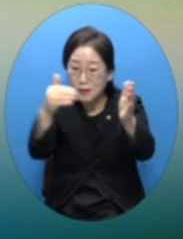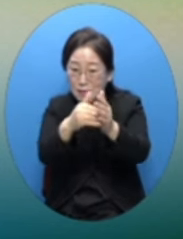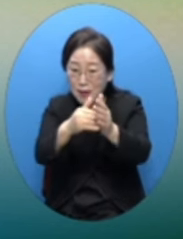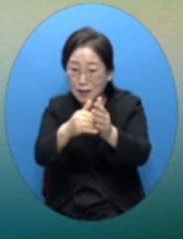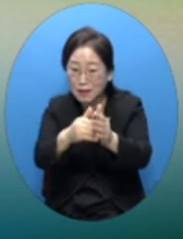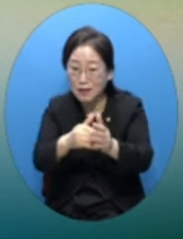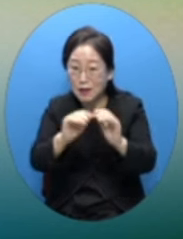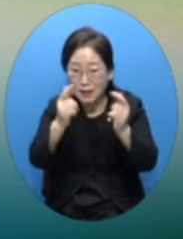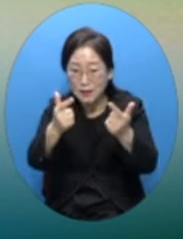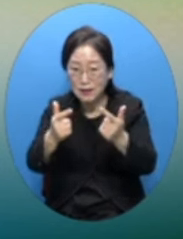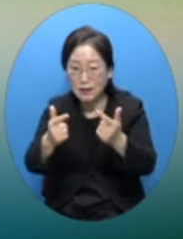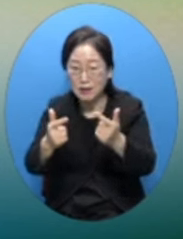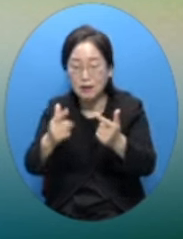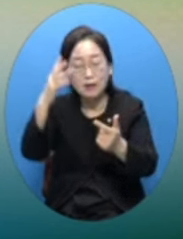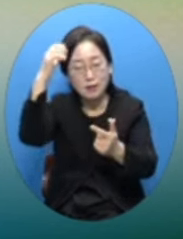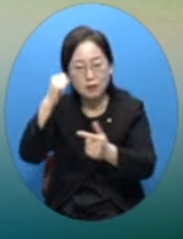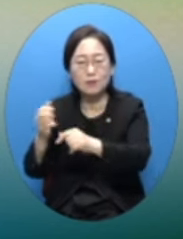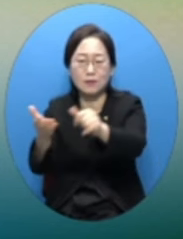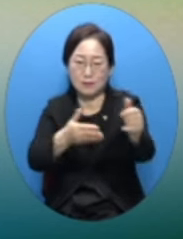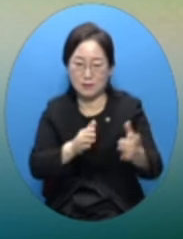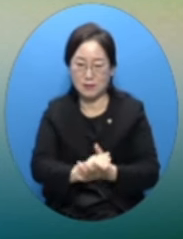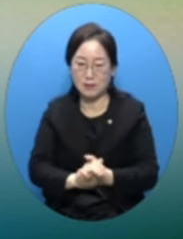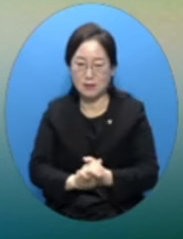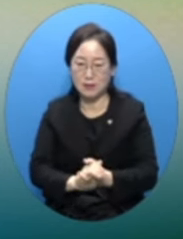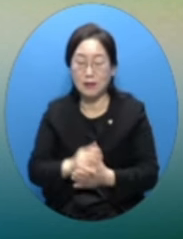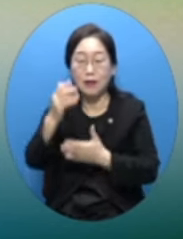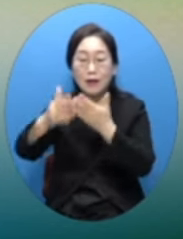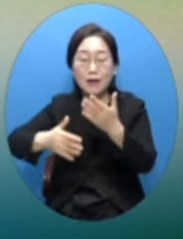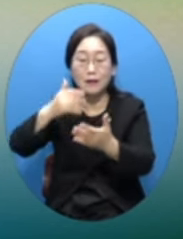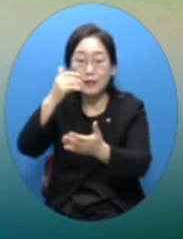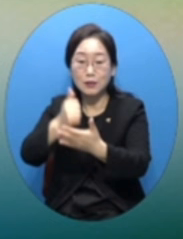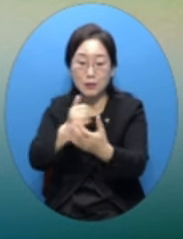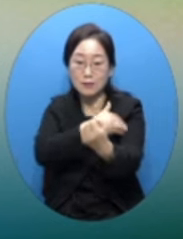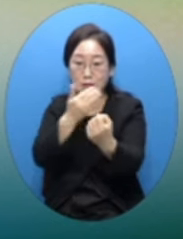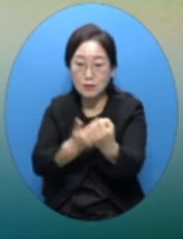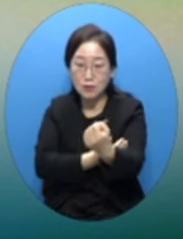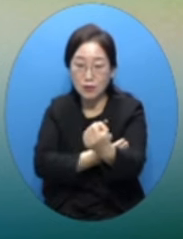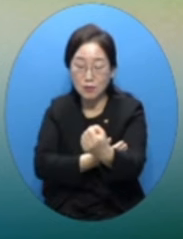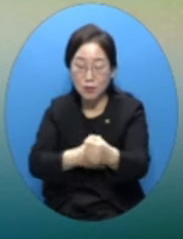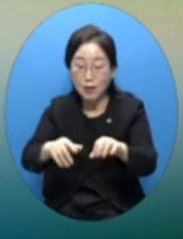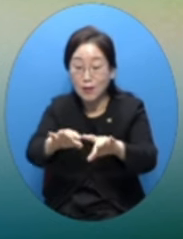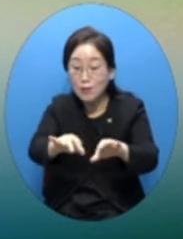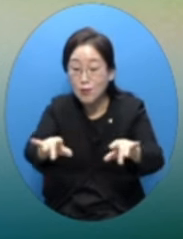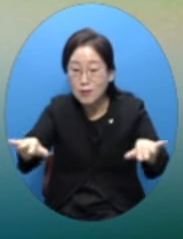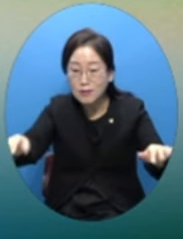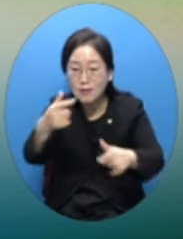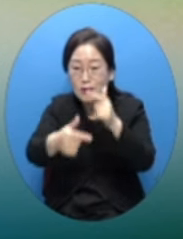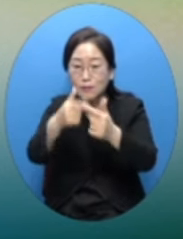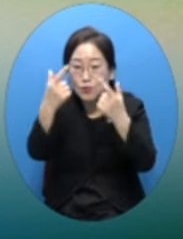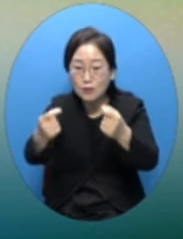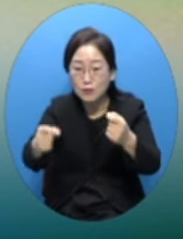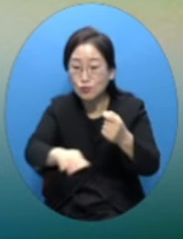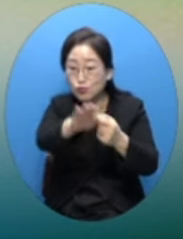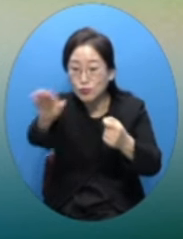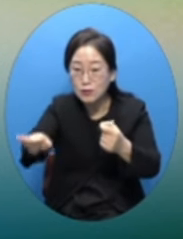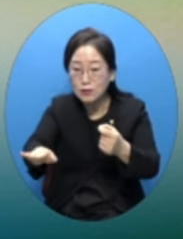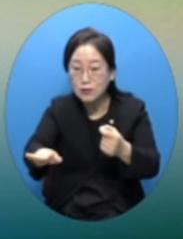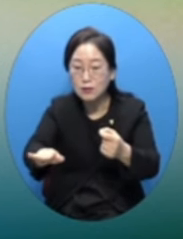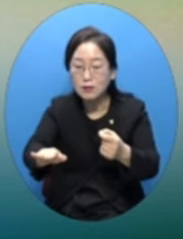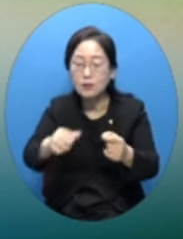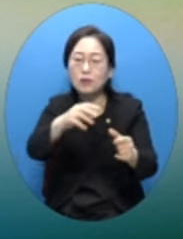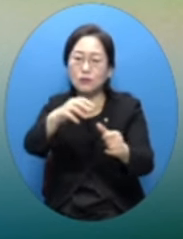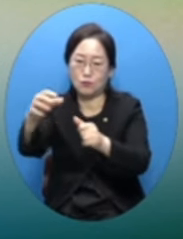것이 아님을 기억해야 합니다. 하나님의 능력이 떨기나무 같은 우리를 통해 역사하십니다.